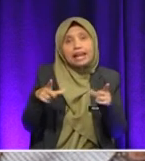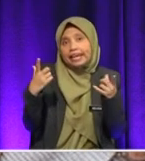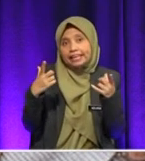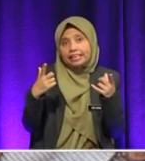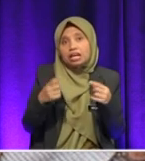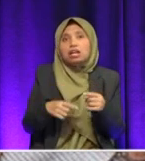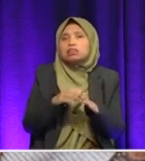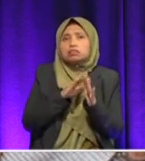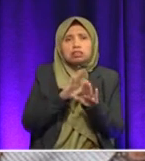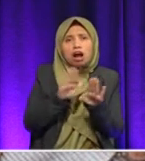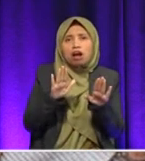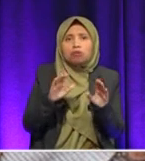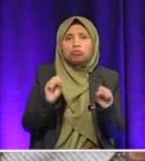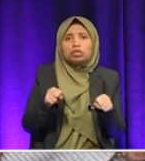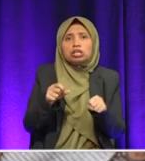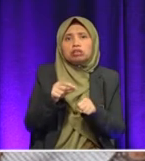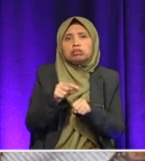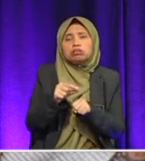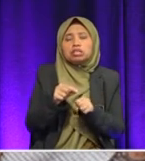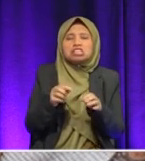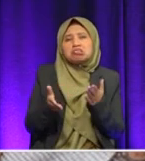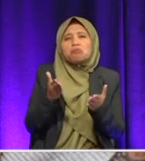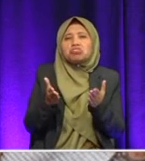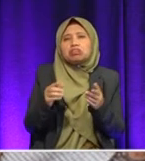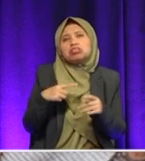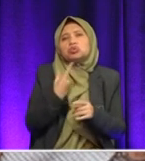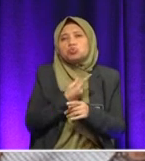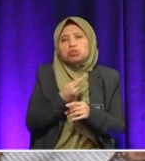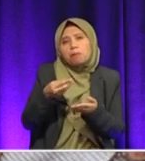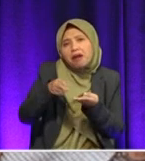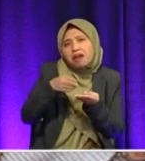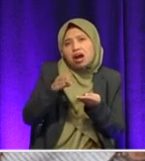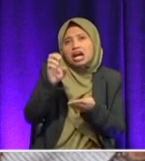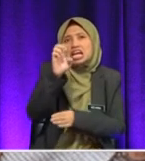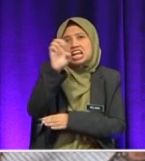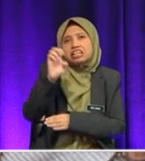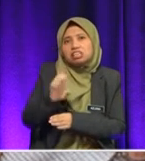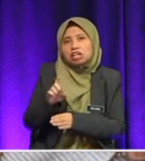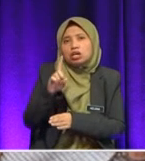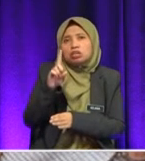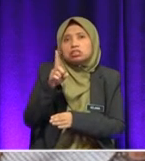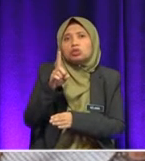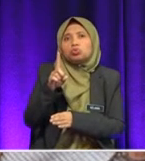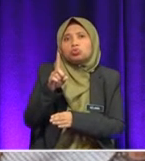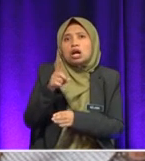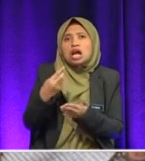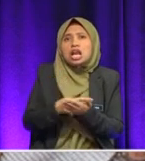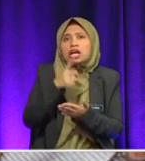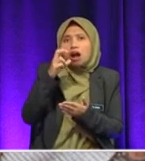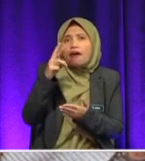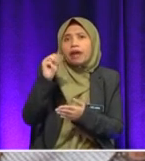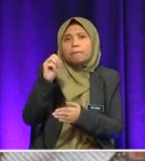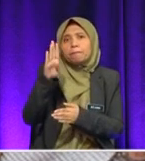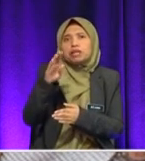tak mungkin kita bayi elefix Ubuntu homm4 sajikan jadi kita hitung untuk satu Hai pakaian dahulu ataupun sepasang pakaian